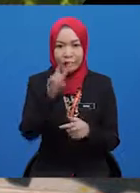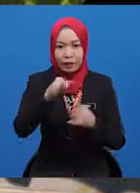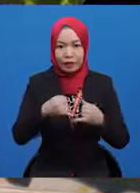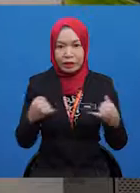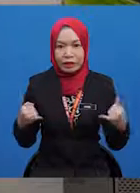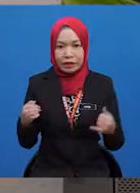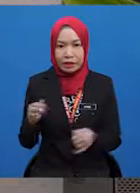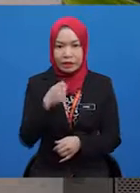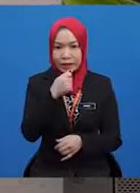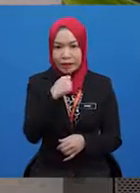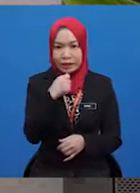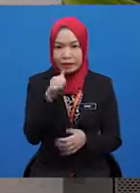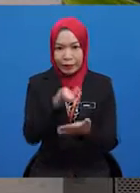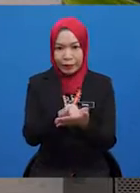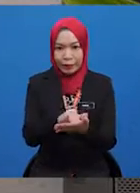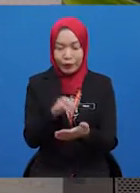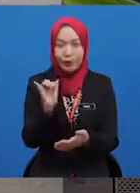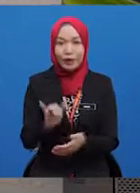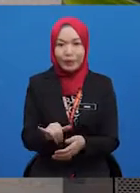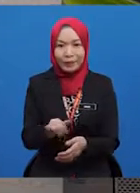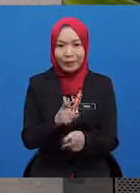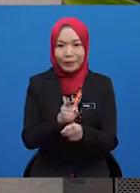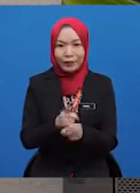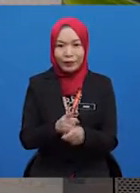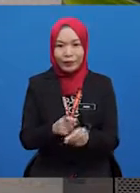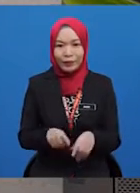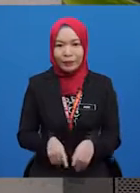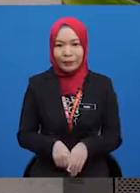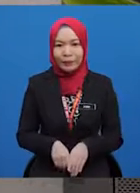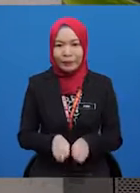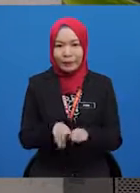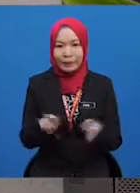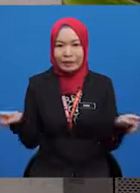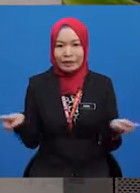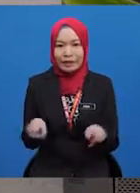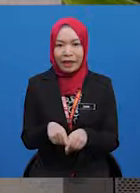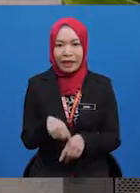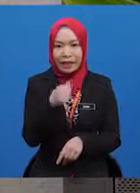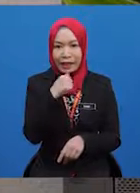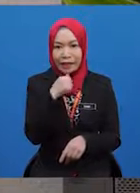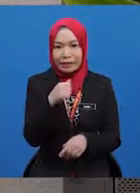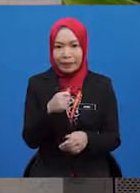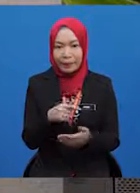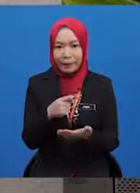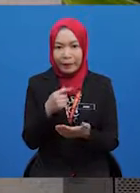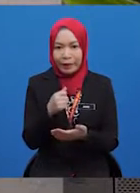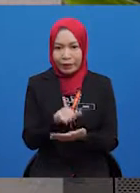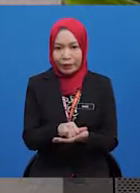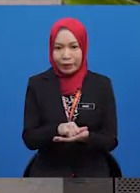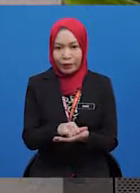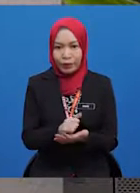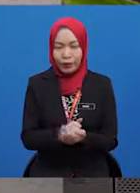tersebut? Ya, betul! Perbezaan antara kedua-dua aiskrim tersebut ialah dari